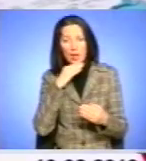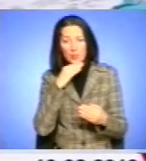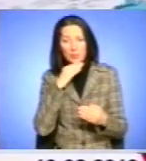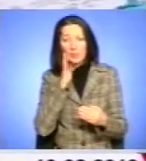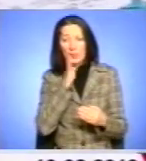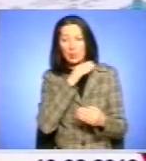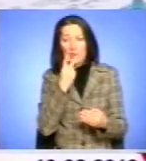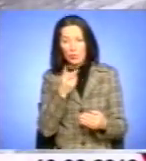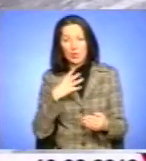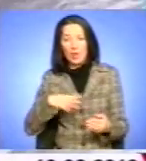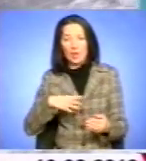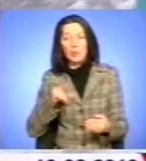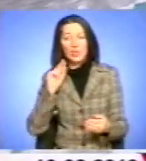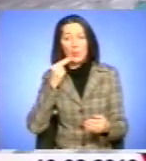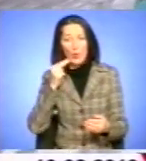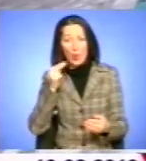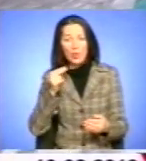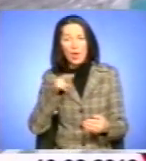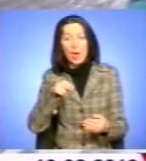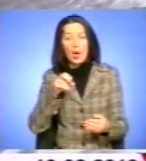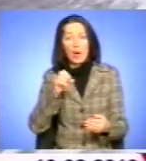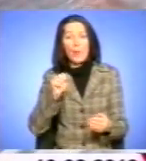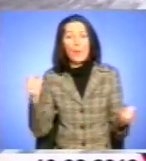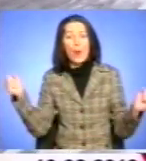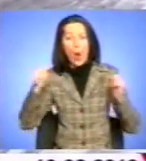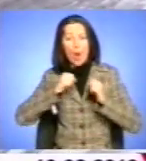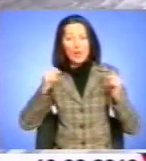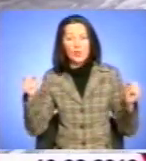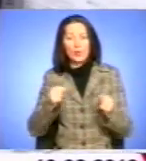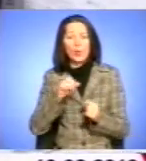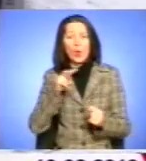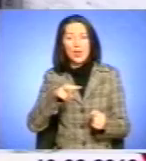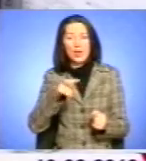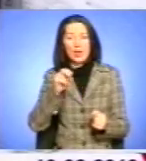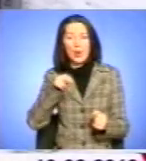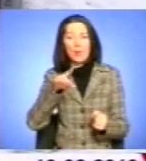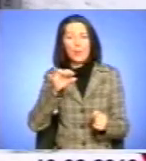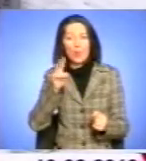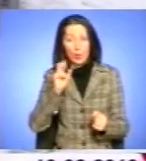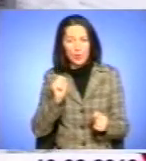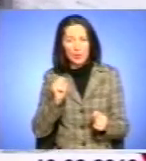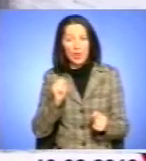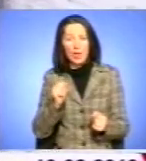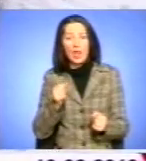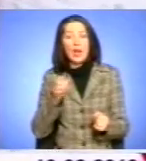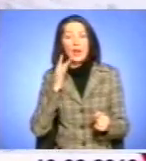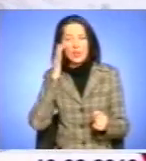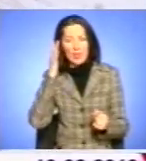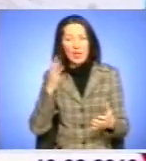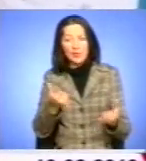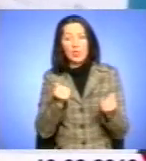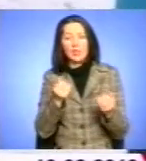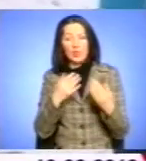з пауерліфтингу. Ідею взяти у родину дитину спортсменка виношувала роками. І лише недавно у неї з'явилася така